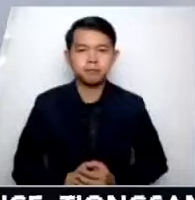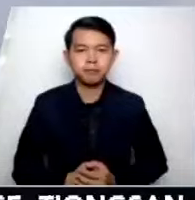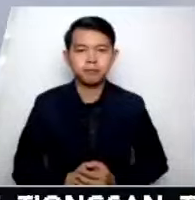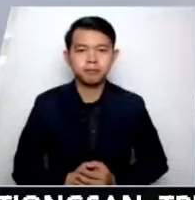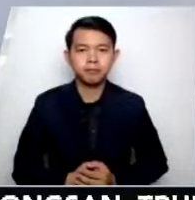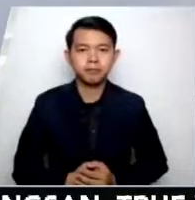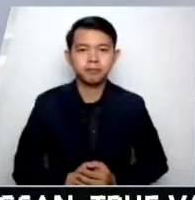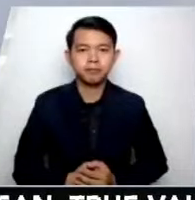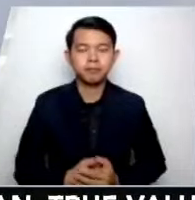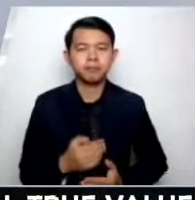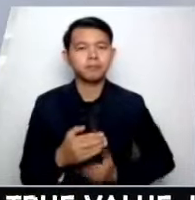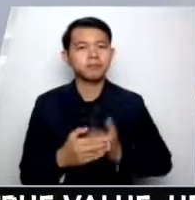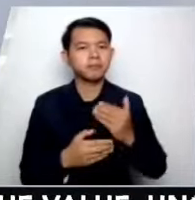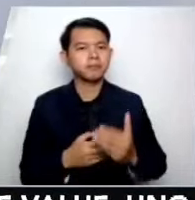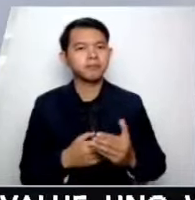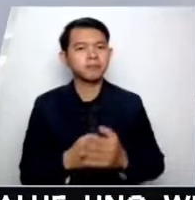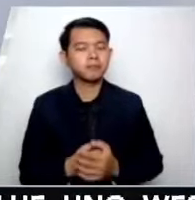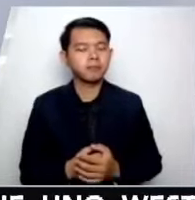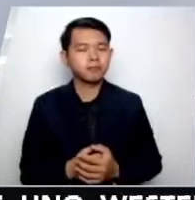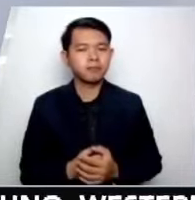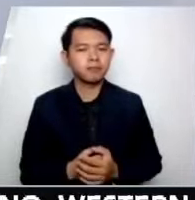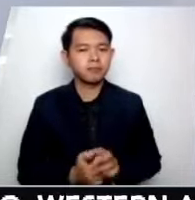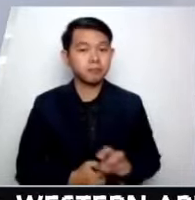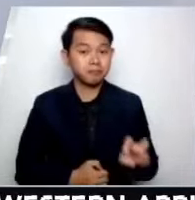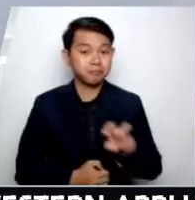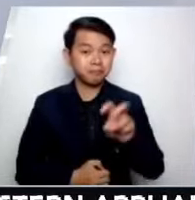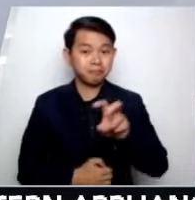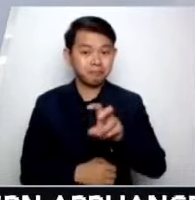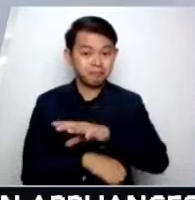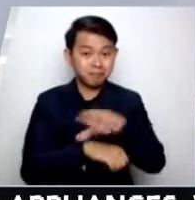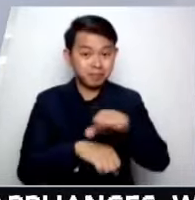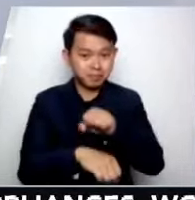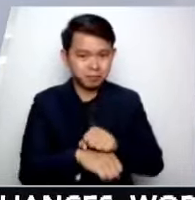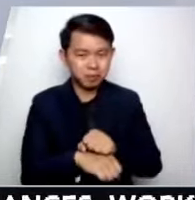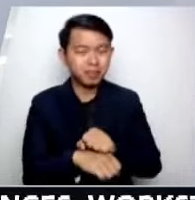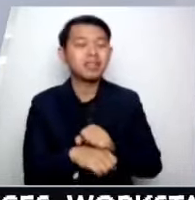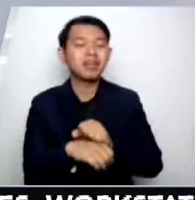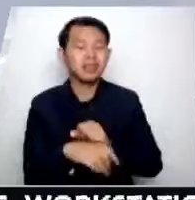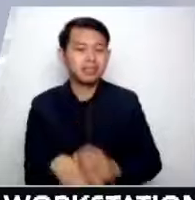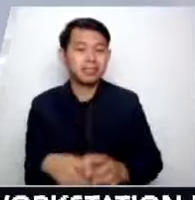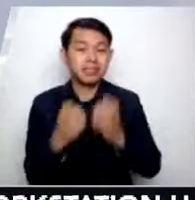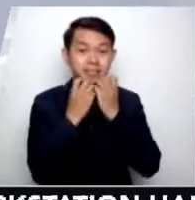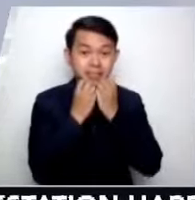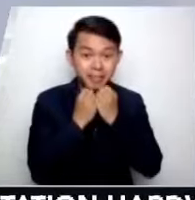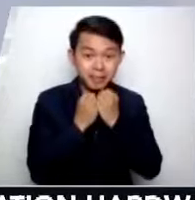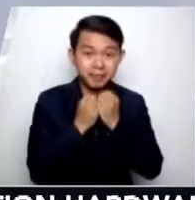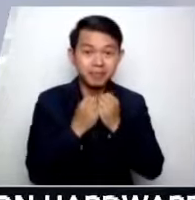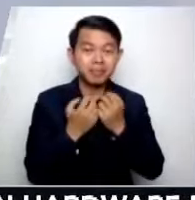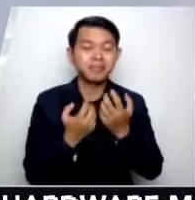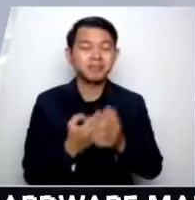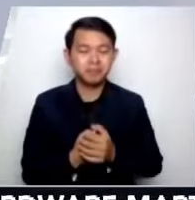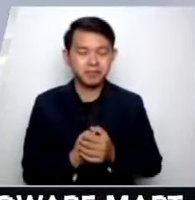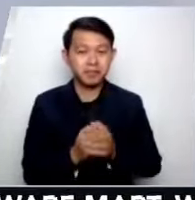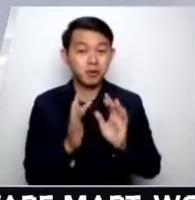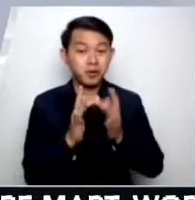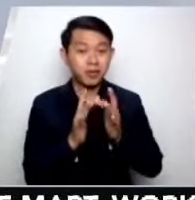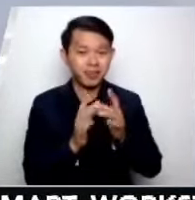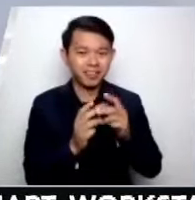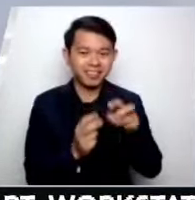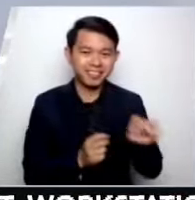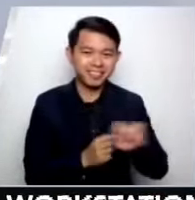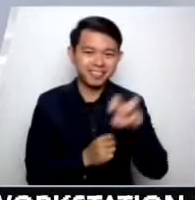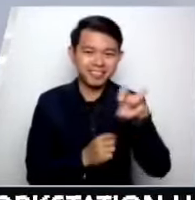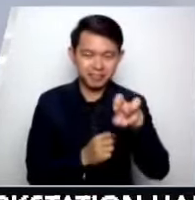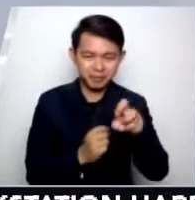trip to Singapore na hindi nakaka-poor. Sa virtual itinerary na ito, subukan nating malibot ang mga pasyalan sa Lion